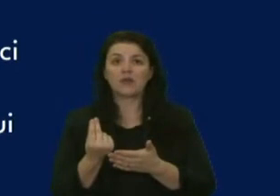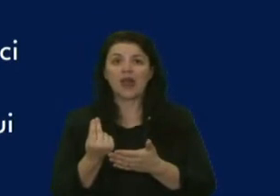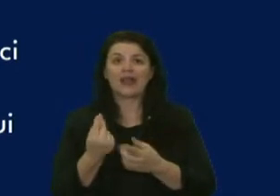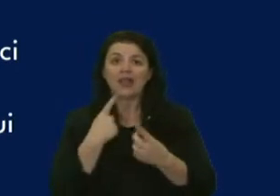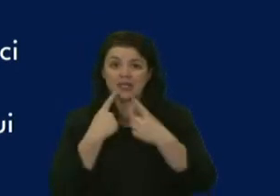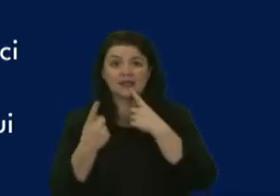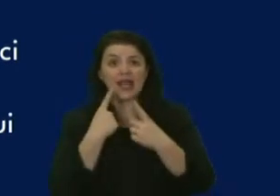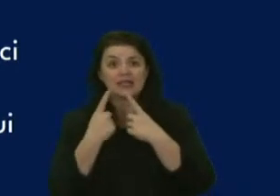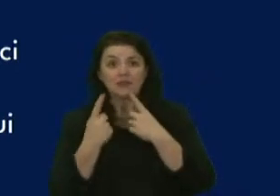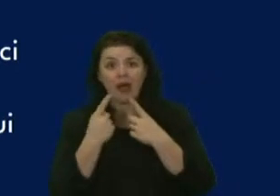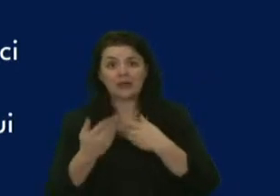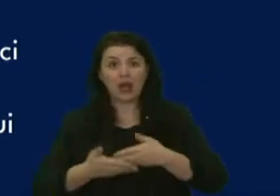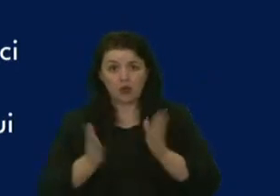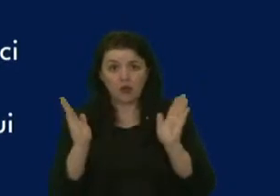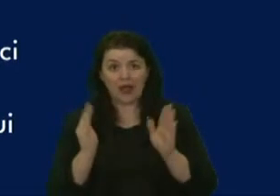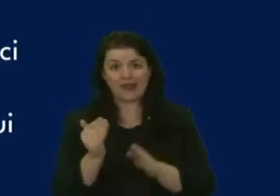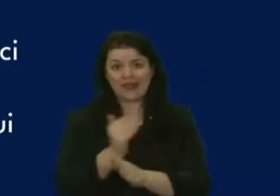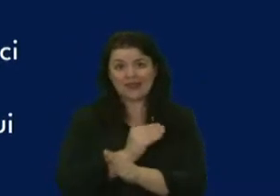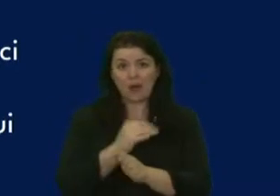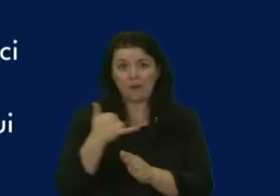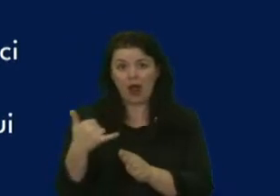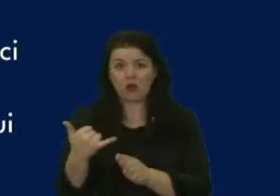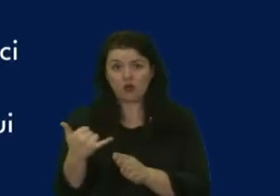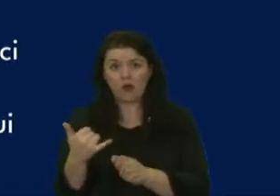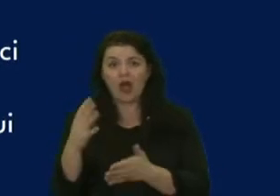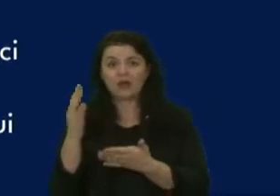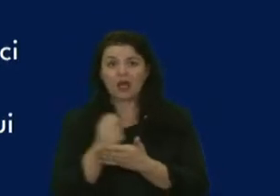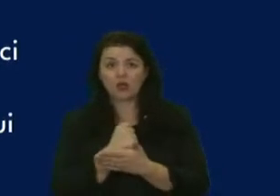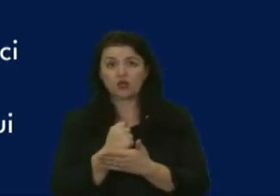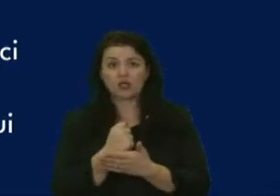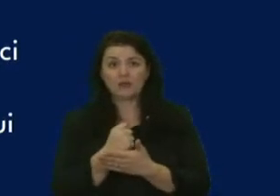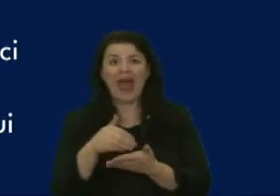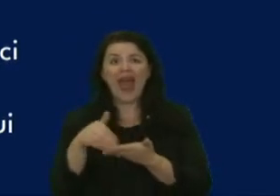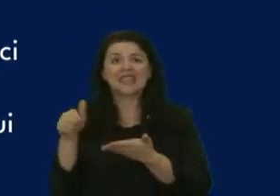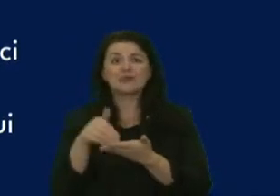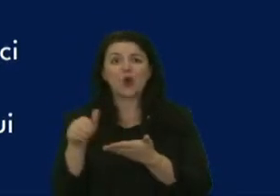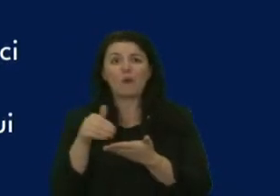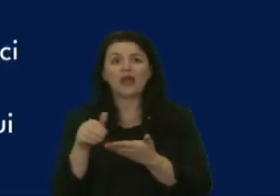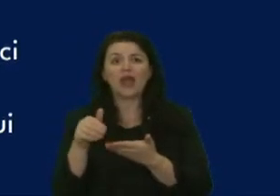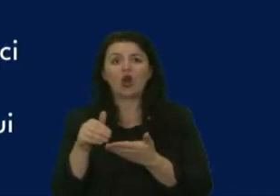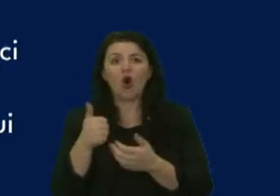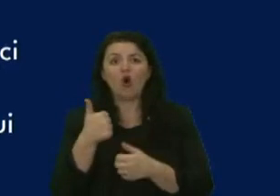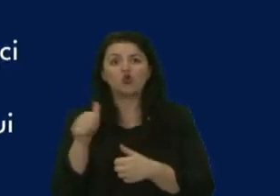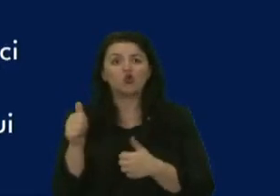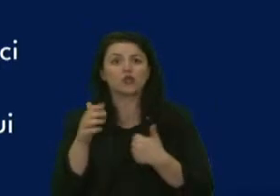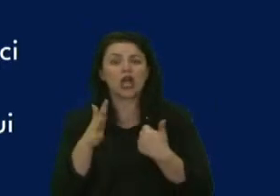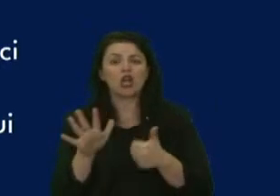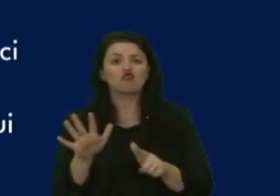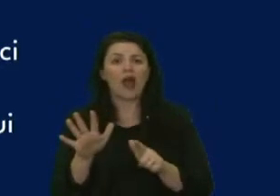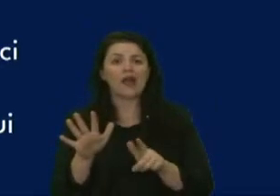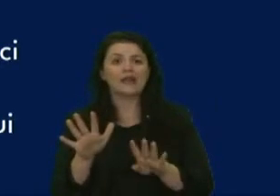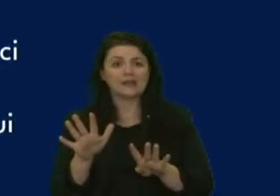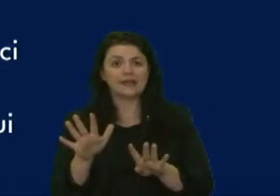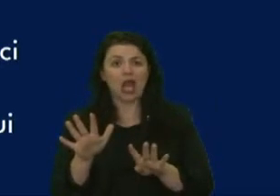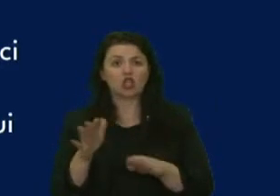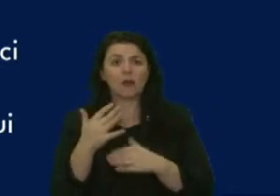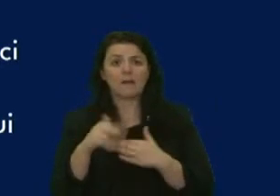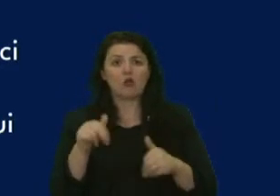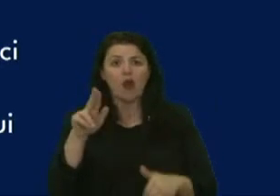dezbaterea publică inițială până acum reușind să obținem și banii pentru expropieri peste 160 de milioane de